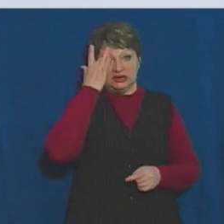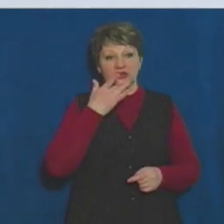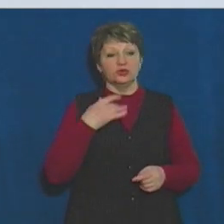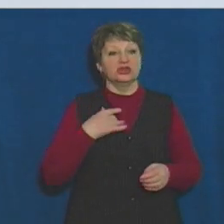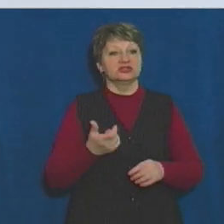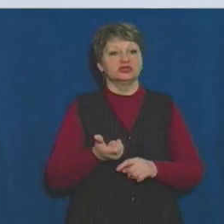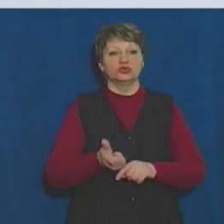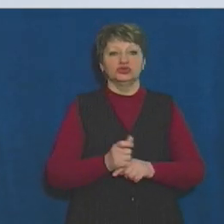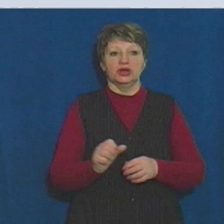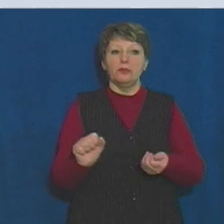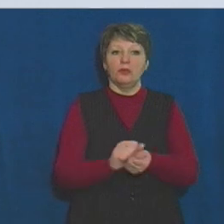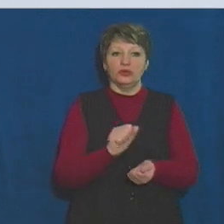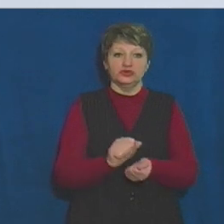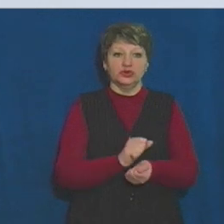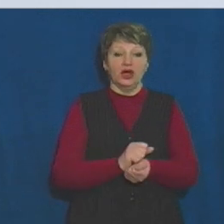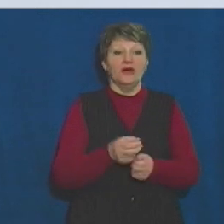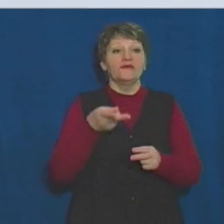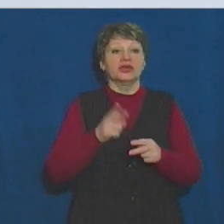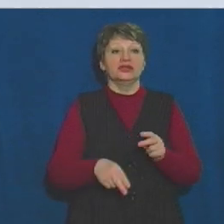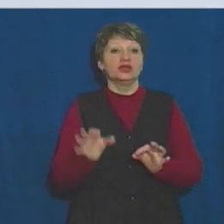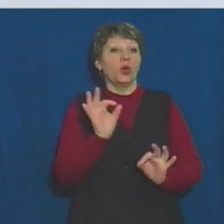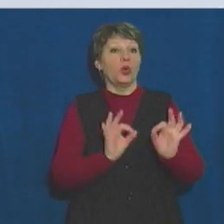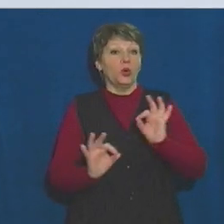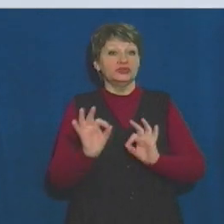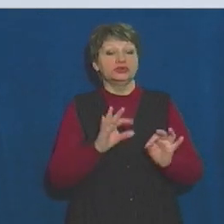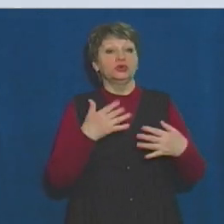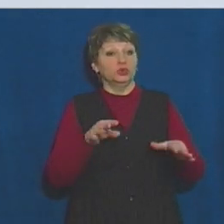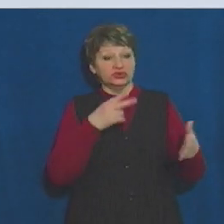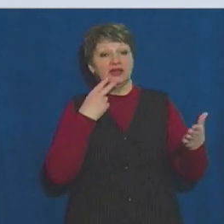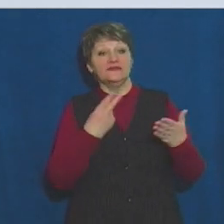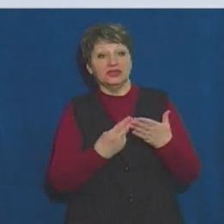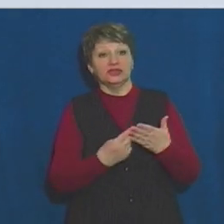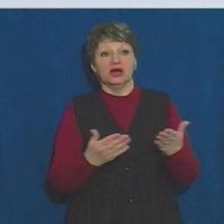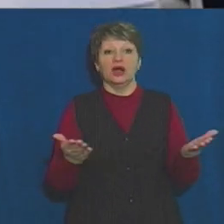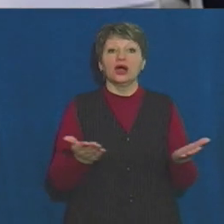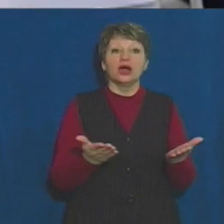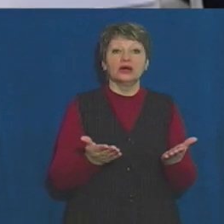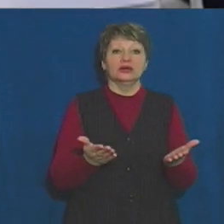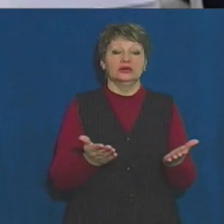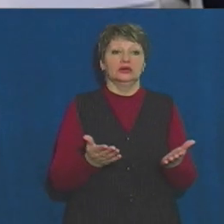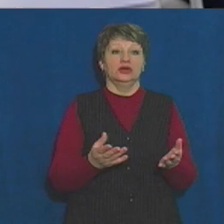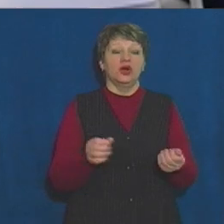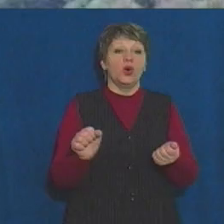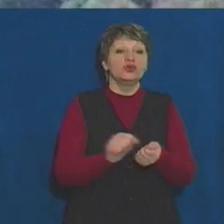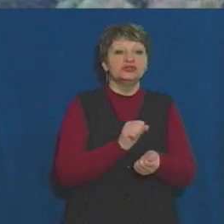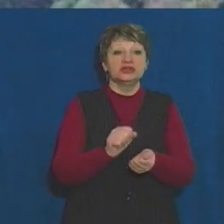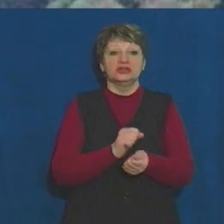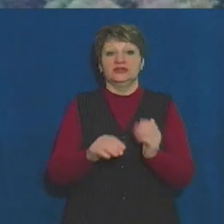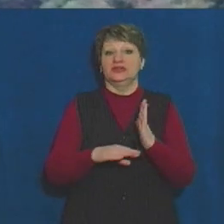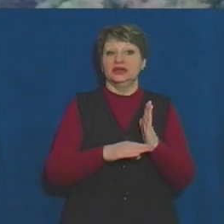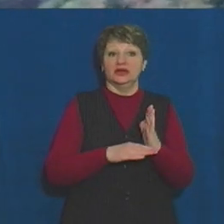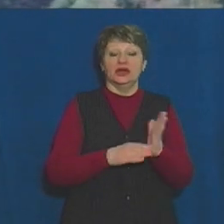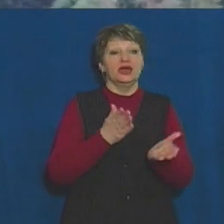кінець осені вже видно, коли прямо осередками всихають ці насадження. Є